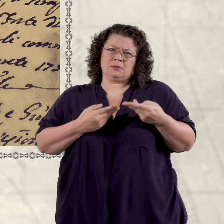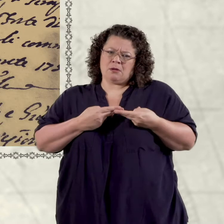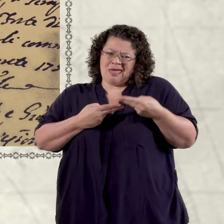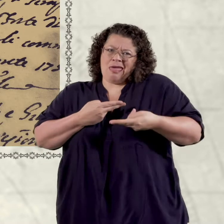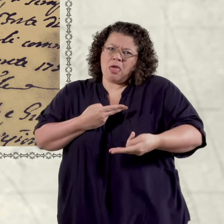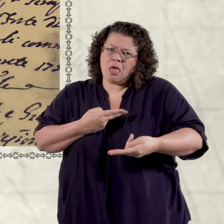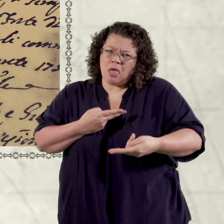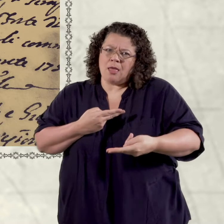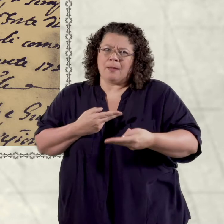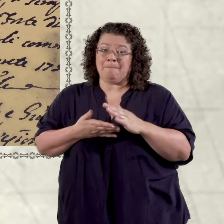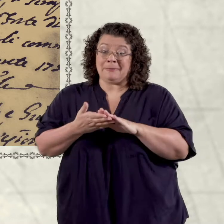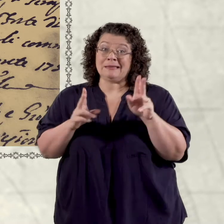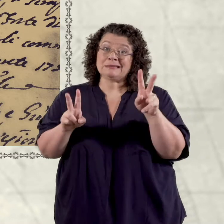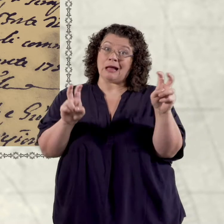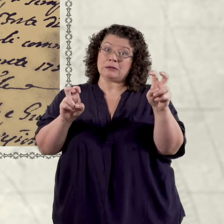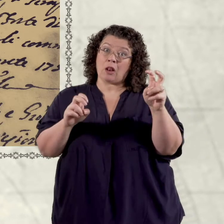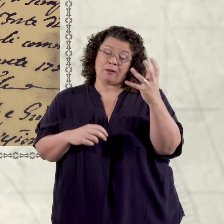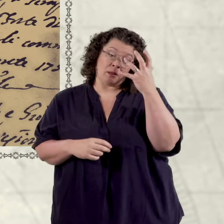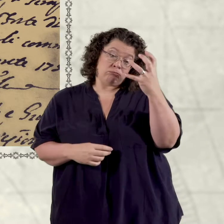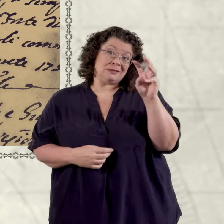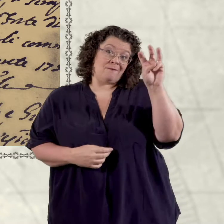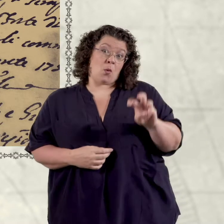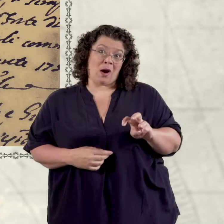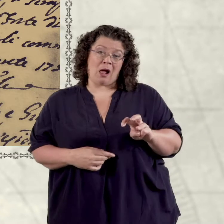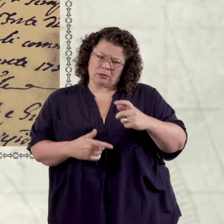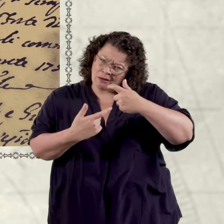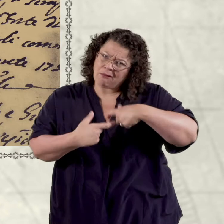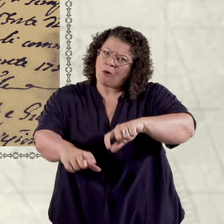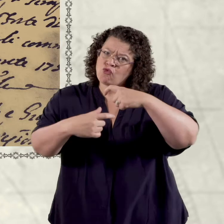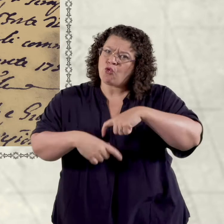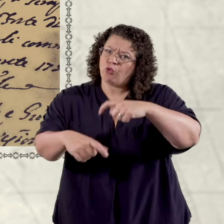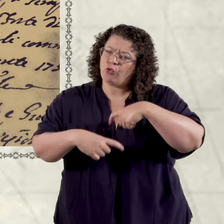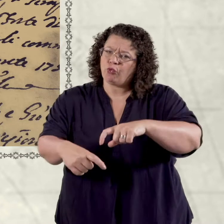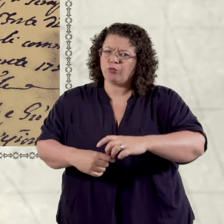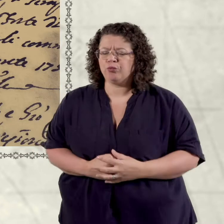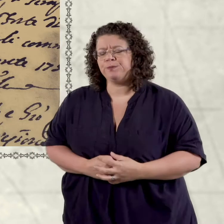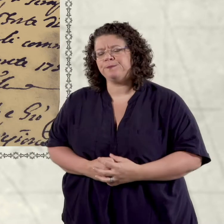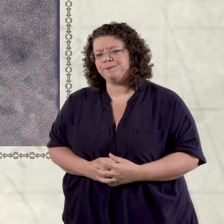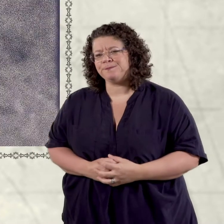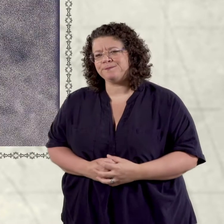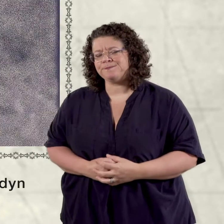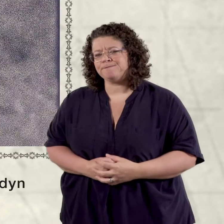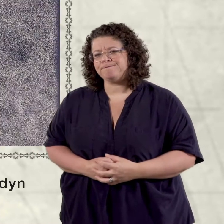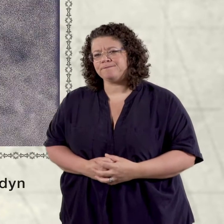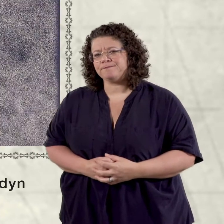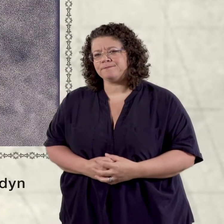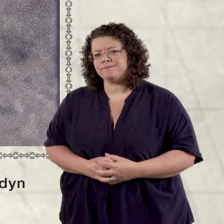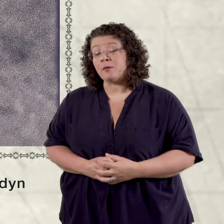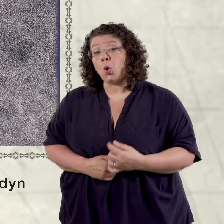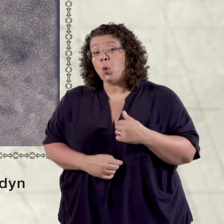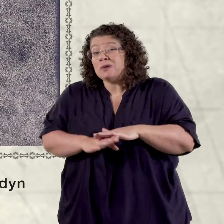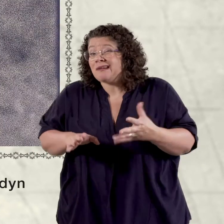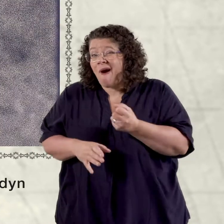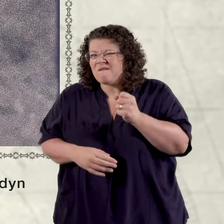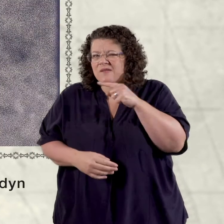cael etifedd. Fel bod anrhydedd Tywysog Cymru yn parhau. Chawson ni ddim